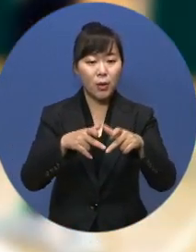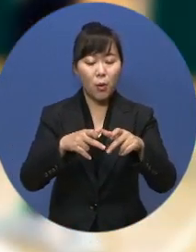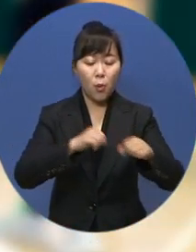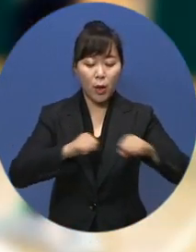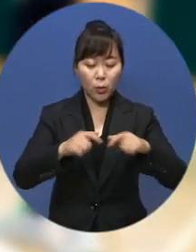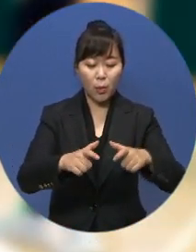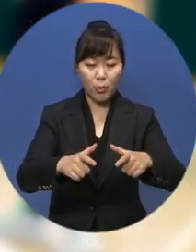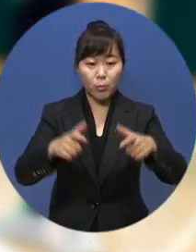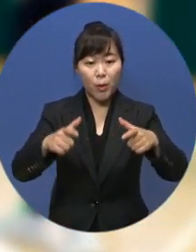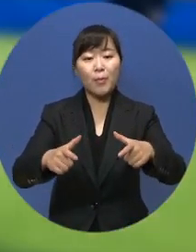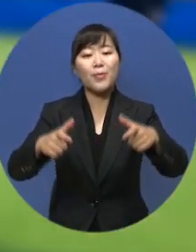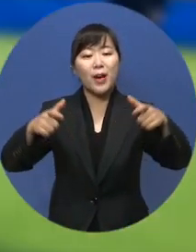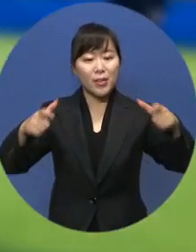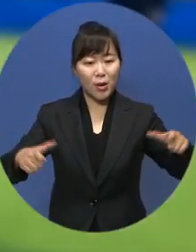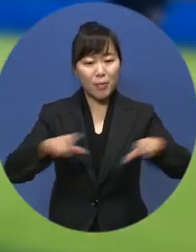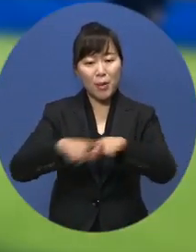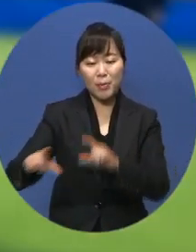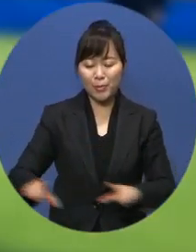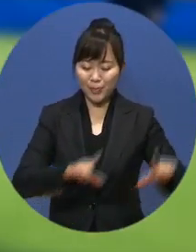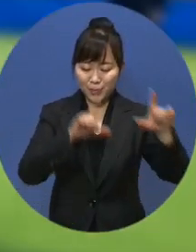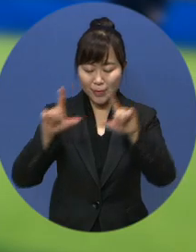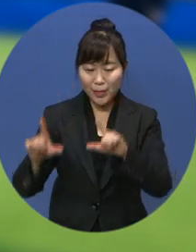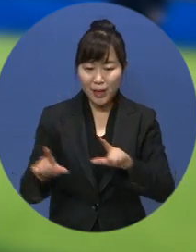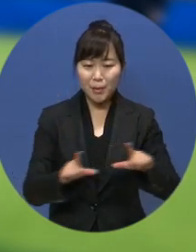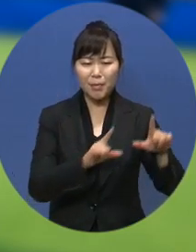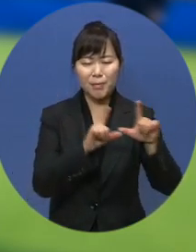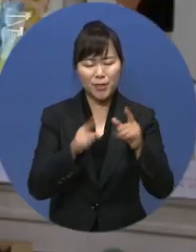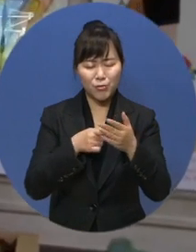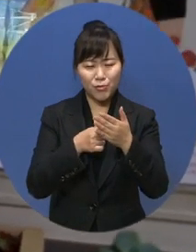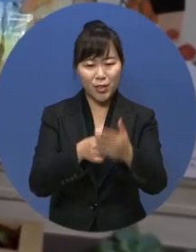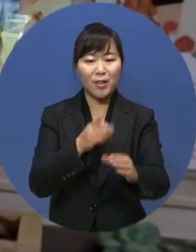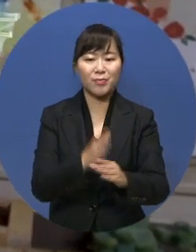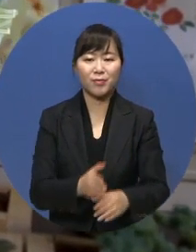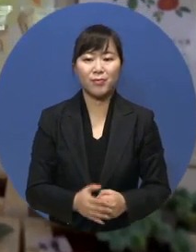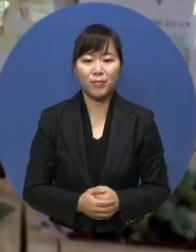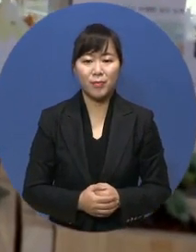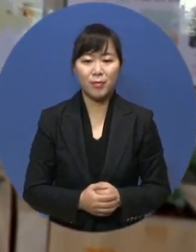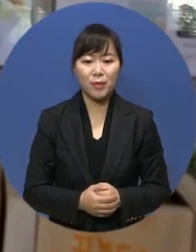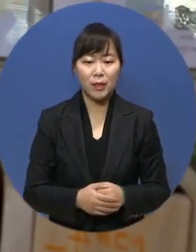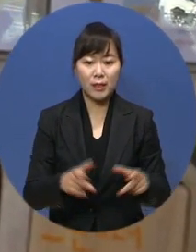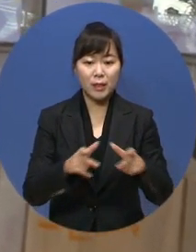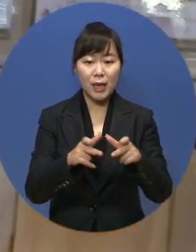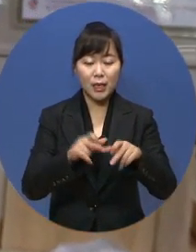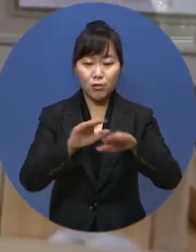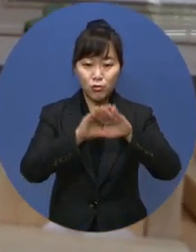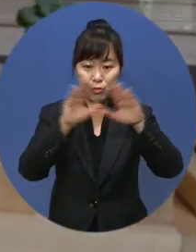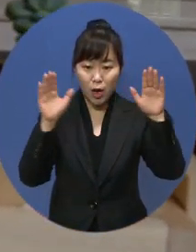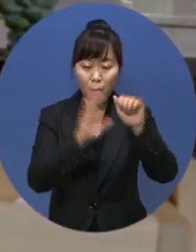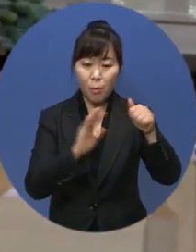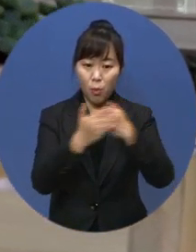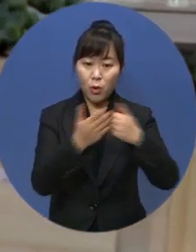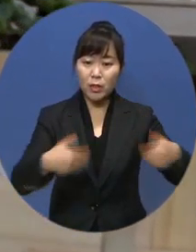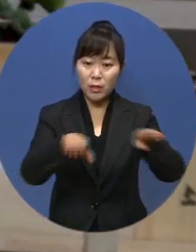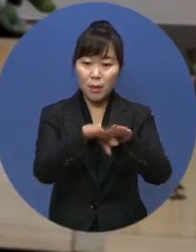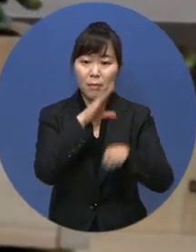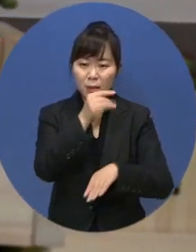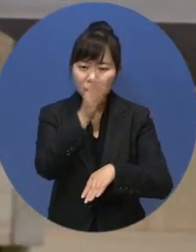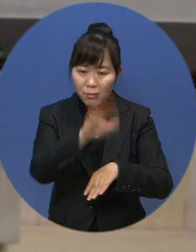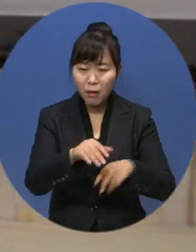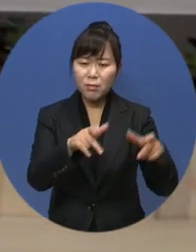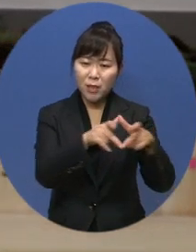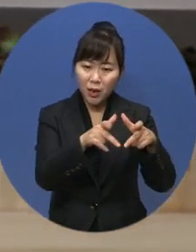범위를 넓혀 평범한 일상의 삶을 추구하고 있습니다 장애인 주간보호시설 이지만 장애와